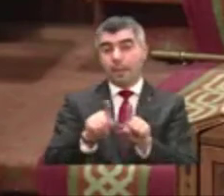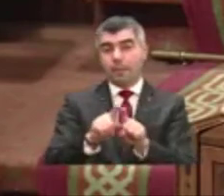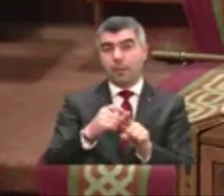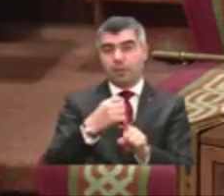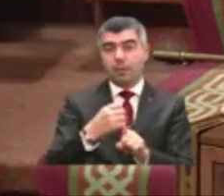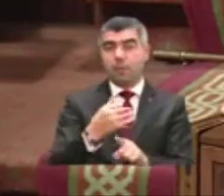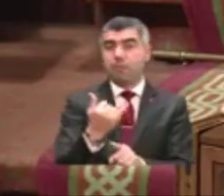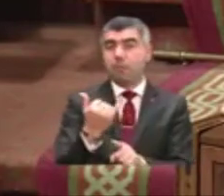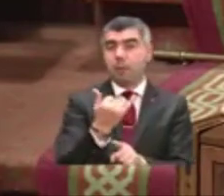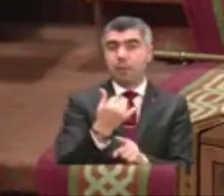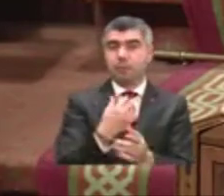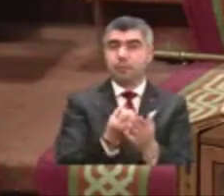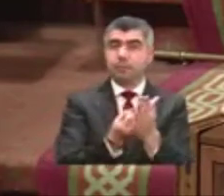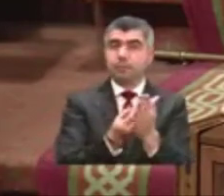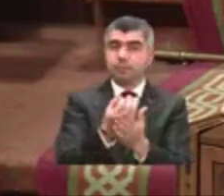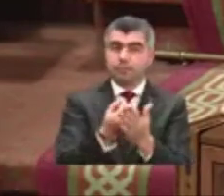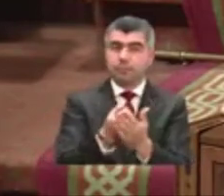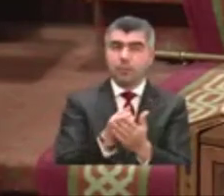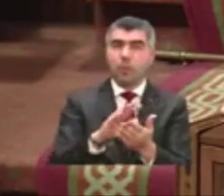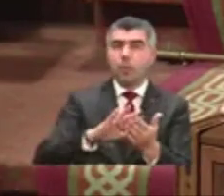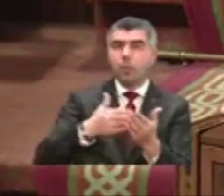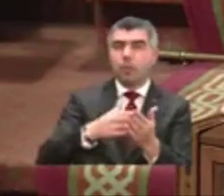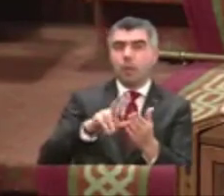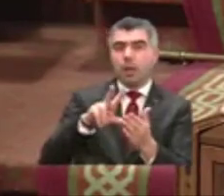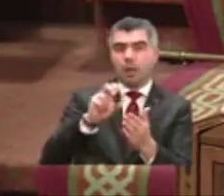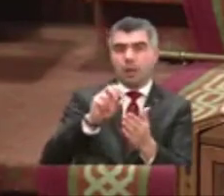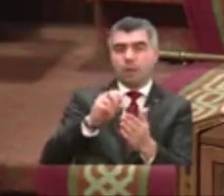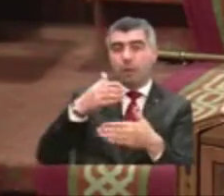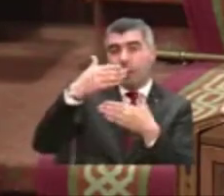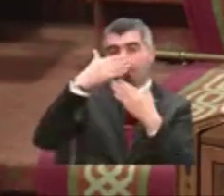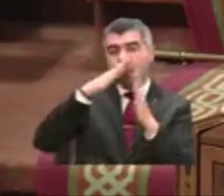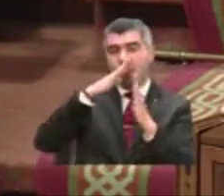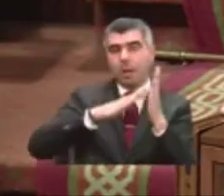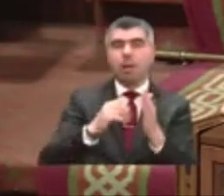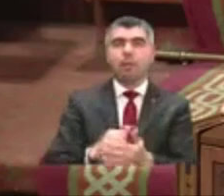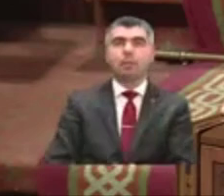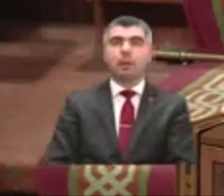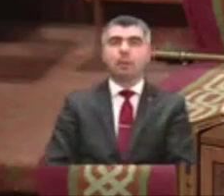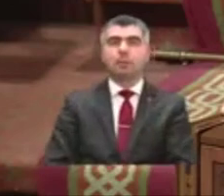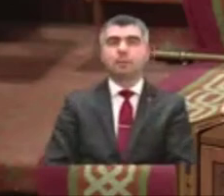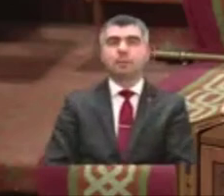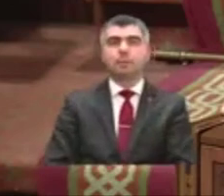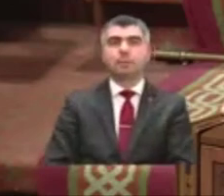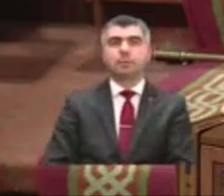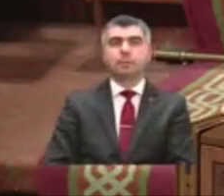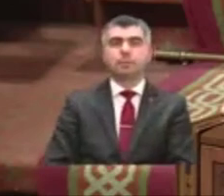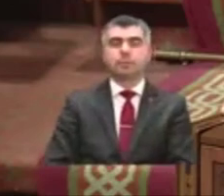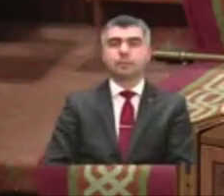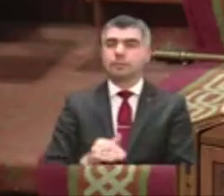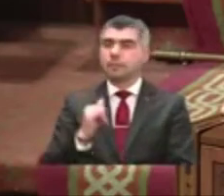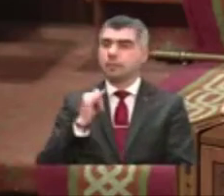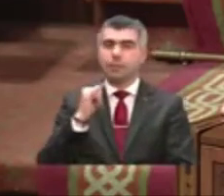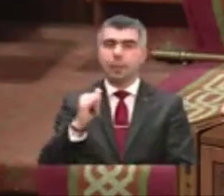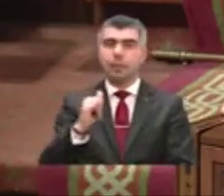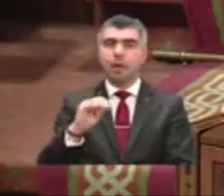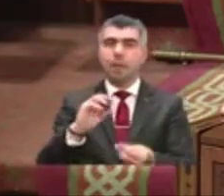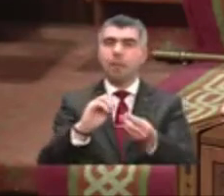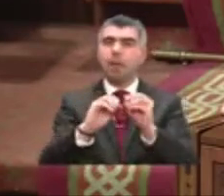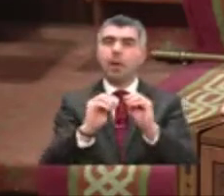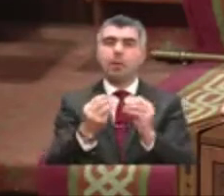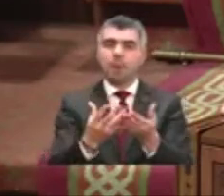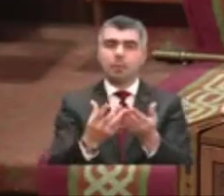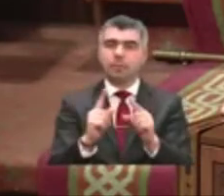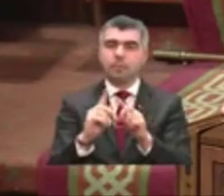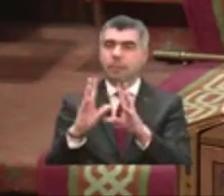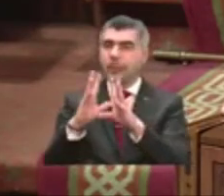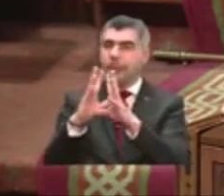لهذه النقطة بالذات فكما تعلمون المغرب معرض لإشكالية حقيقية ديال ندرات